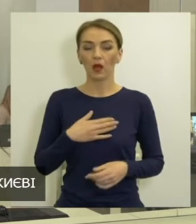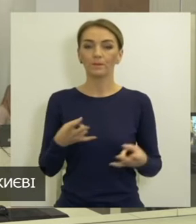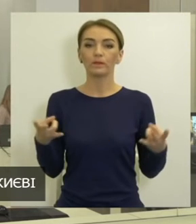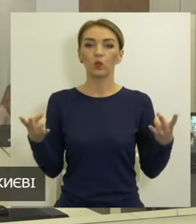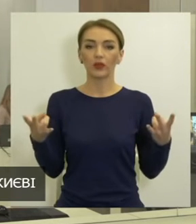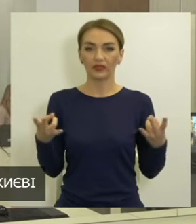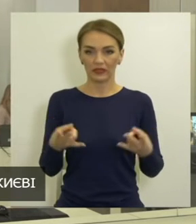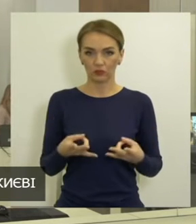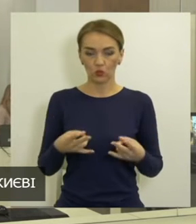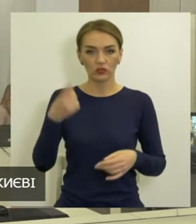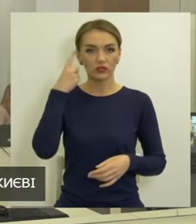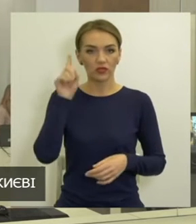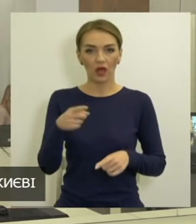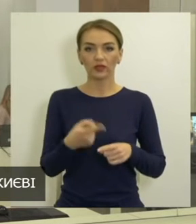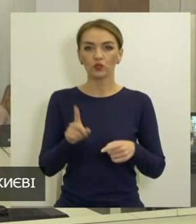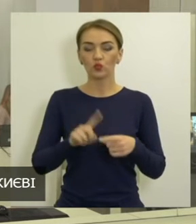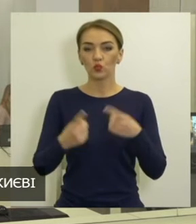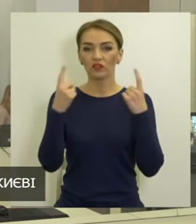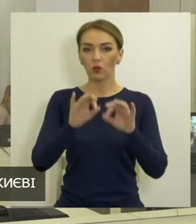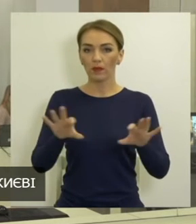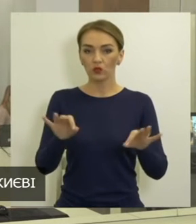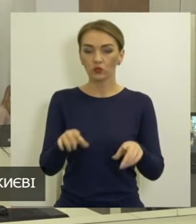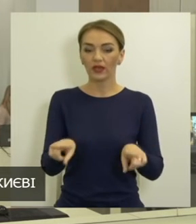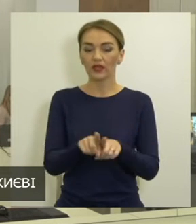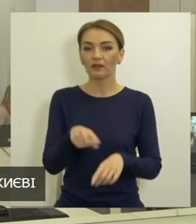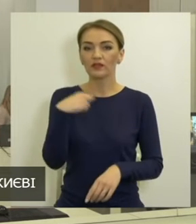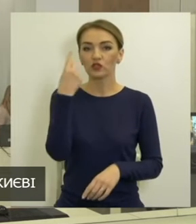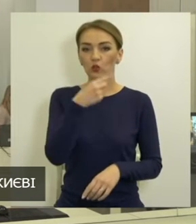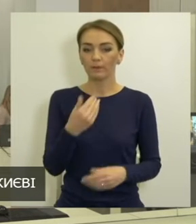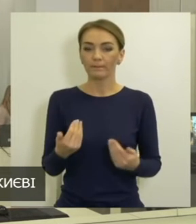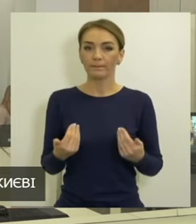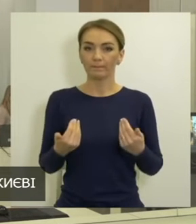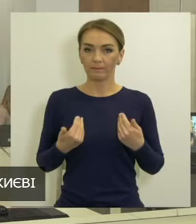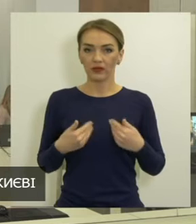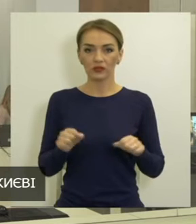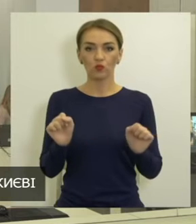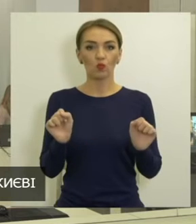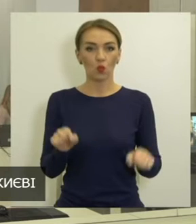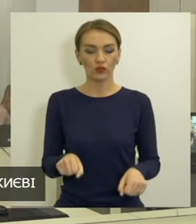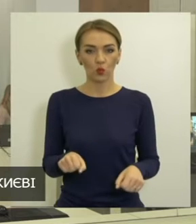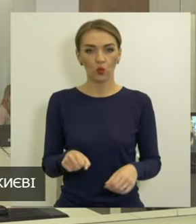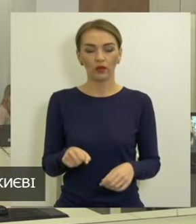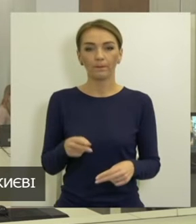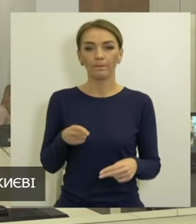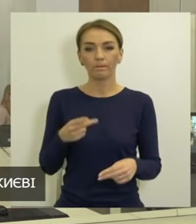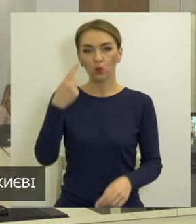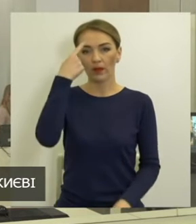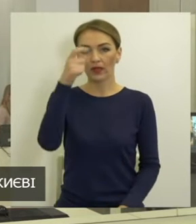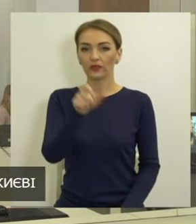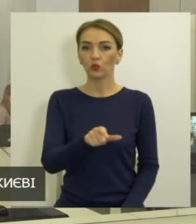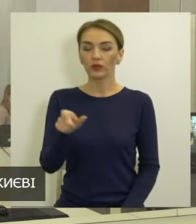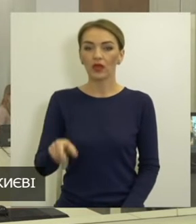потрібно знати цю інформацію, адже таким чином ми зможемо попередити людей